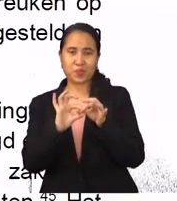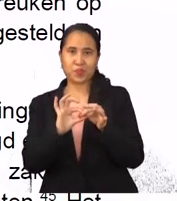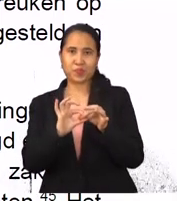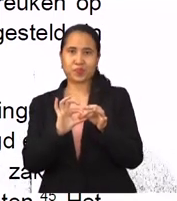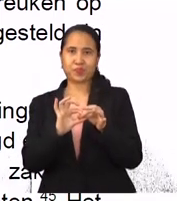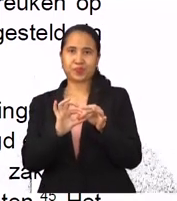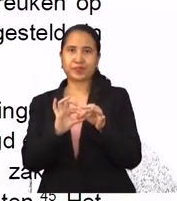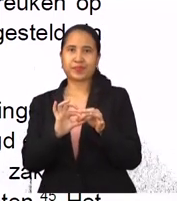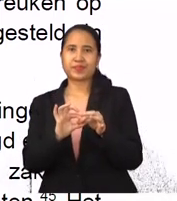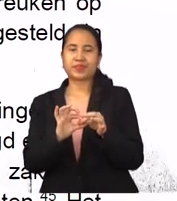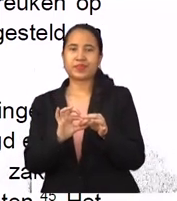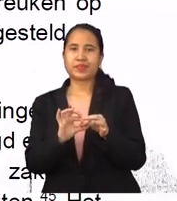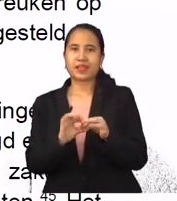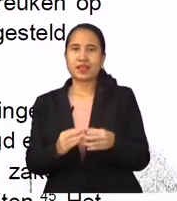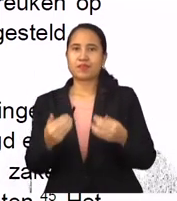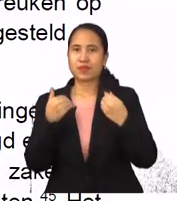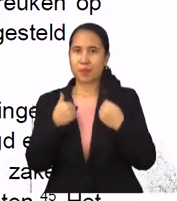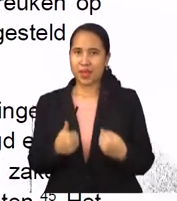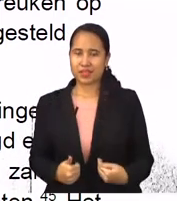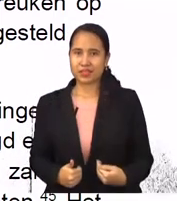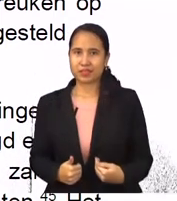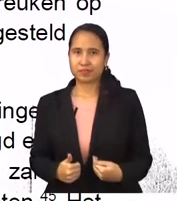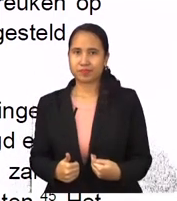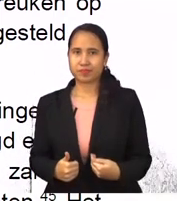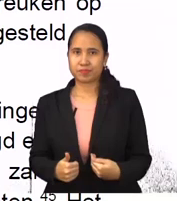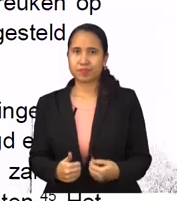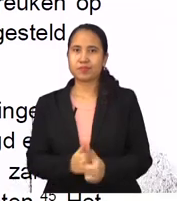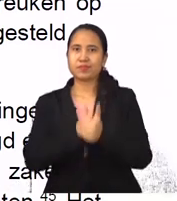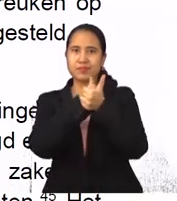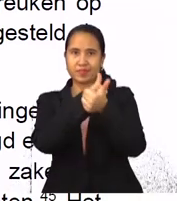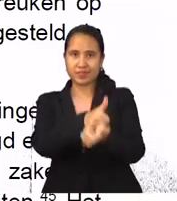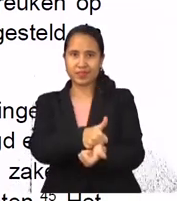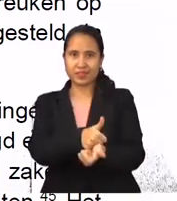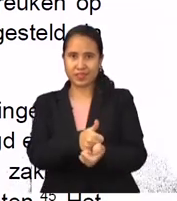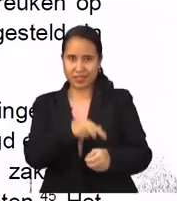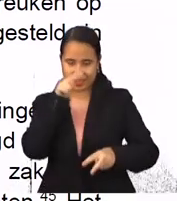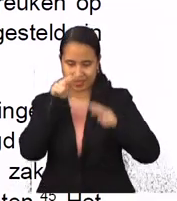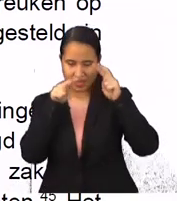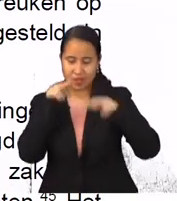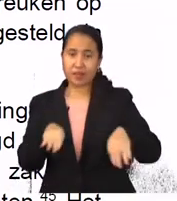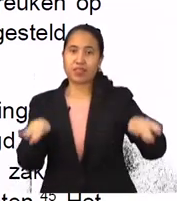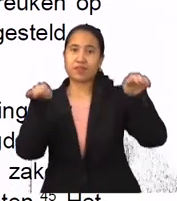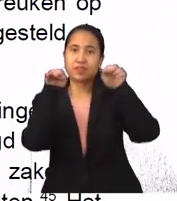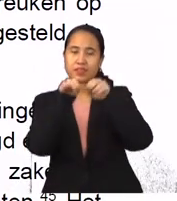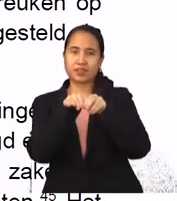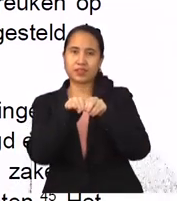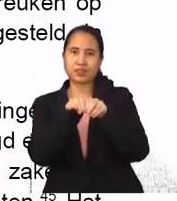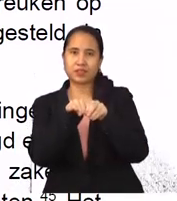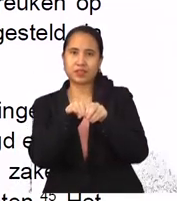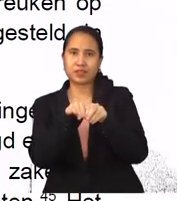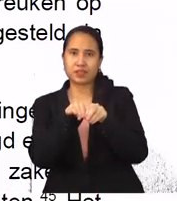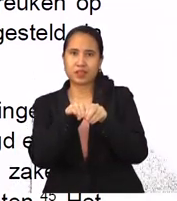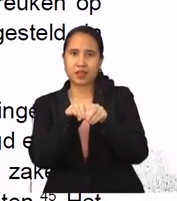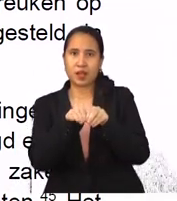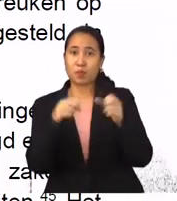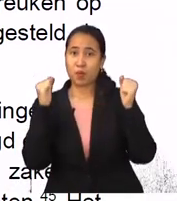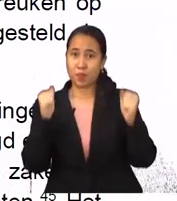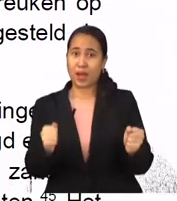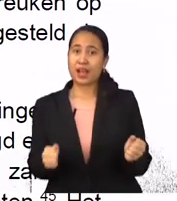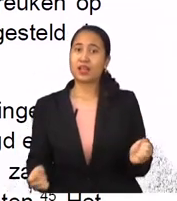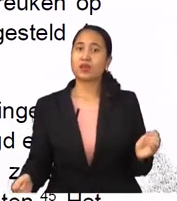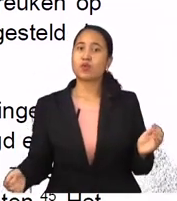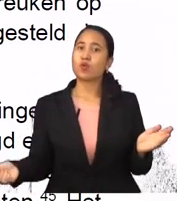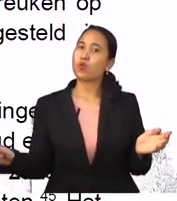de Rechten en de Plichten van de Mens. Als gevolg van de ratificatie van de verdragen, waarvan bepalingen deel